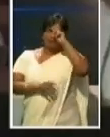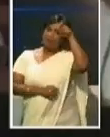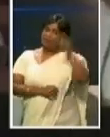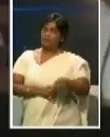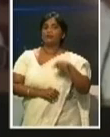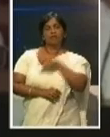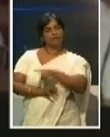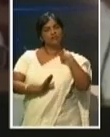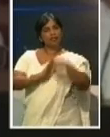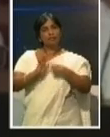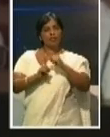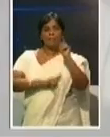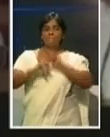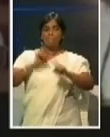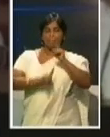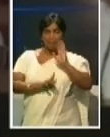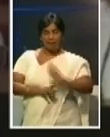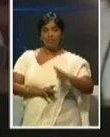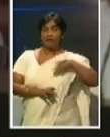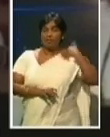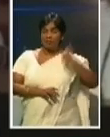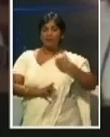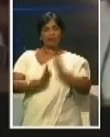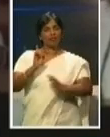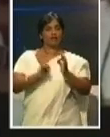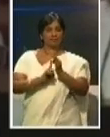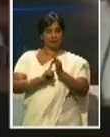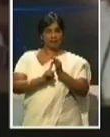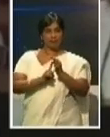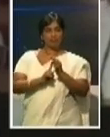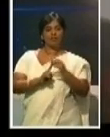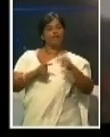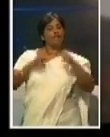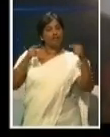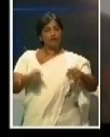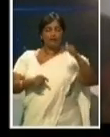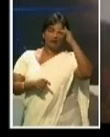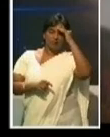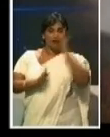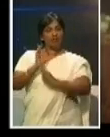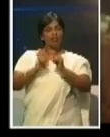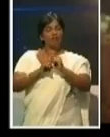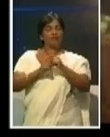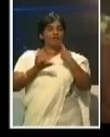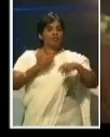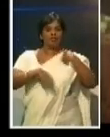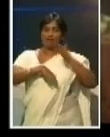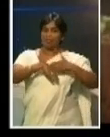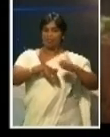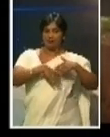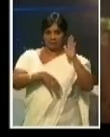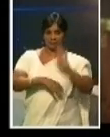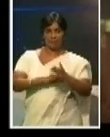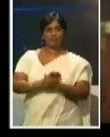වික්‍රමසිංහ මහතා ශ්‍රී ලංකා පාර්ලිමේන්තුවේ සිටින ජ්‍යෙෂ්ඨතම මන්ත්‍රීවරයෙක්. විපක්ෂ නායක ඇතුළු අමාත්‍ය දුර කිහිපයක්ද ඔහු විසින්